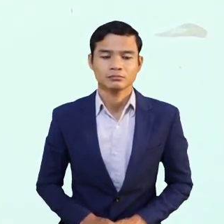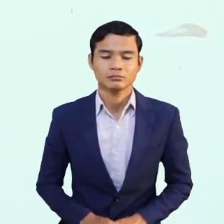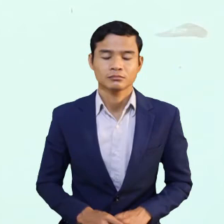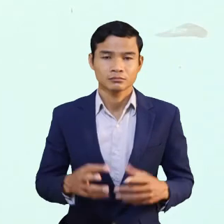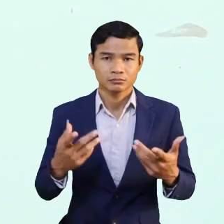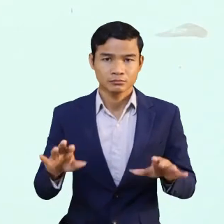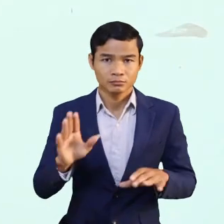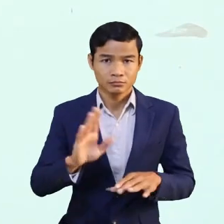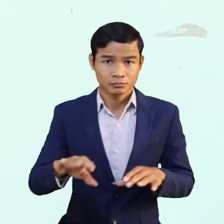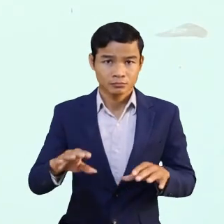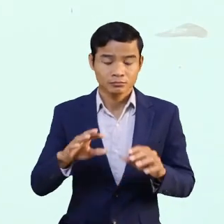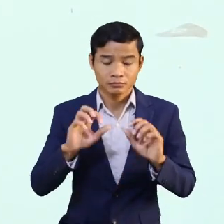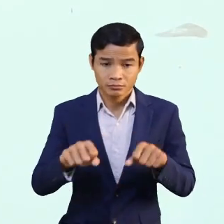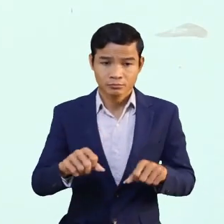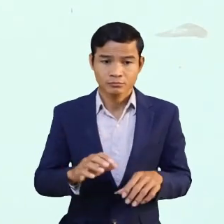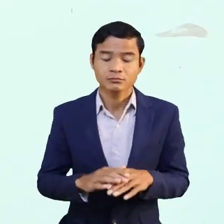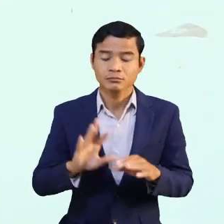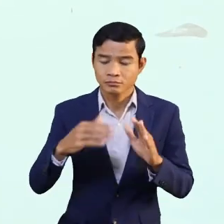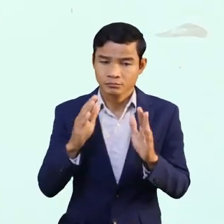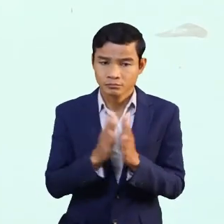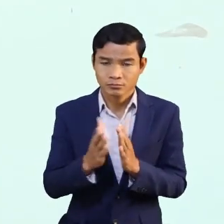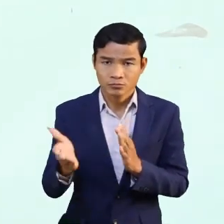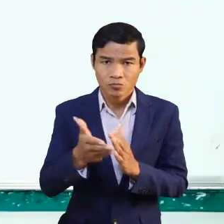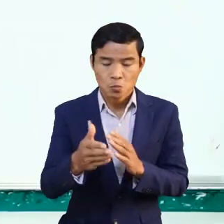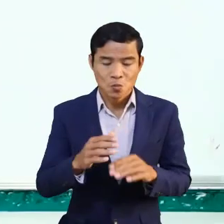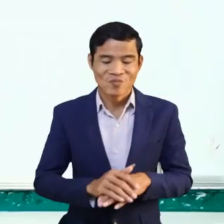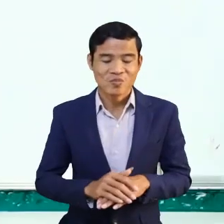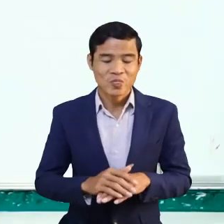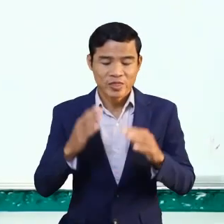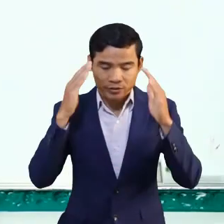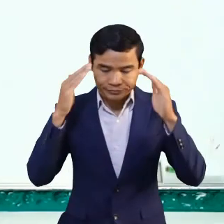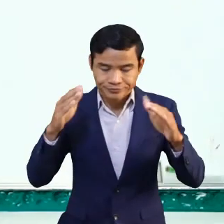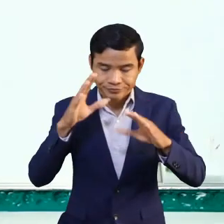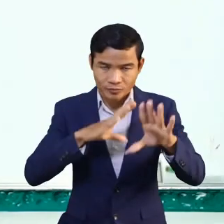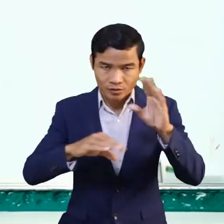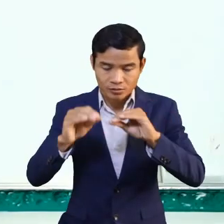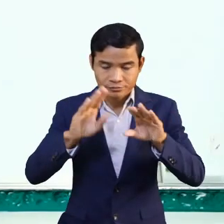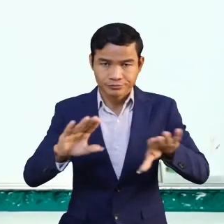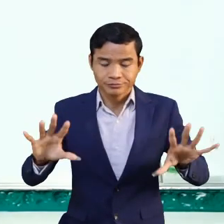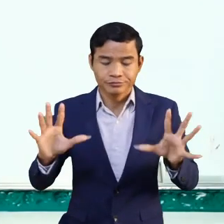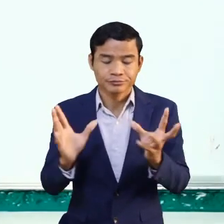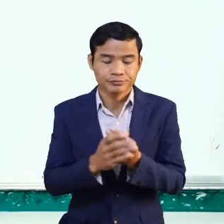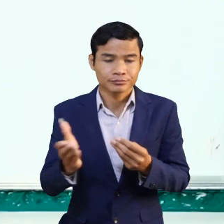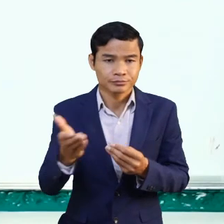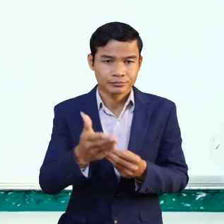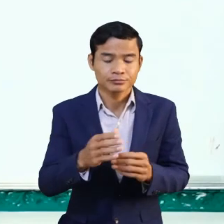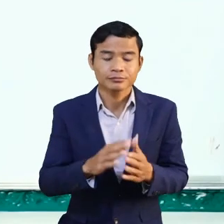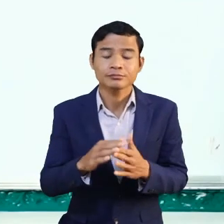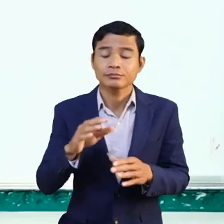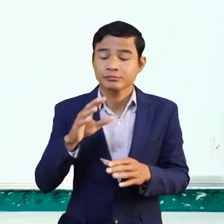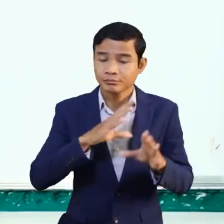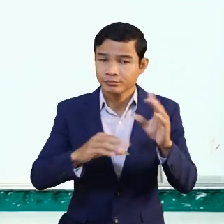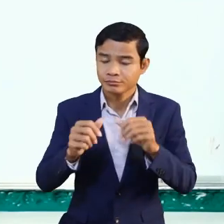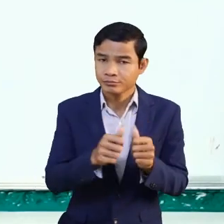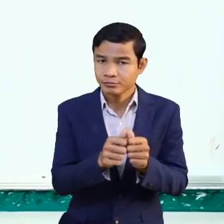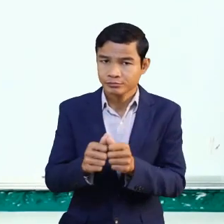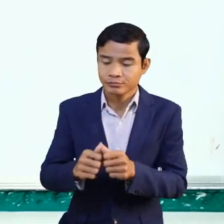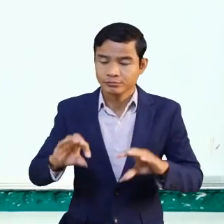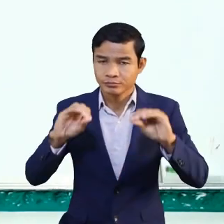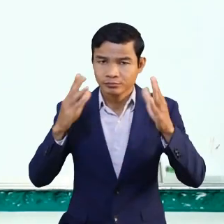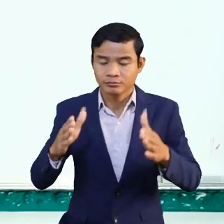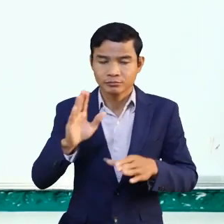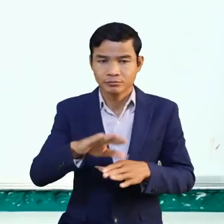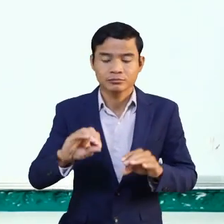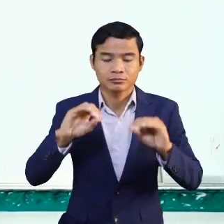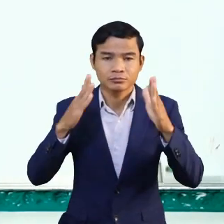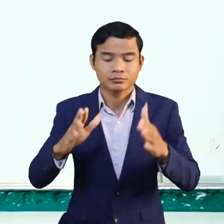តារួចរាល់ហើយណាកូនណាចាសូមអរគុណច្រើនមែនទែនចំពោះការយកចិត្តទុកដាក់របស់កូនកូនទាំងអស់គ្នាក្នុងការរៀនជាមួយអ្នកគ្រូ